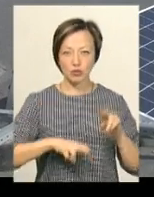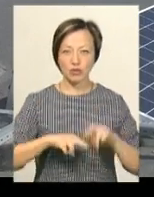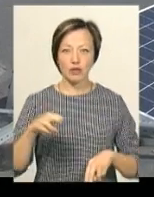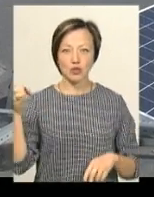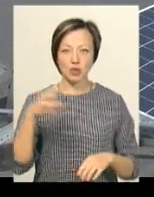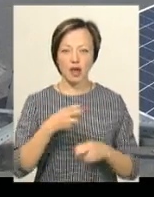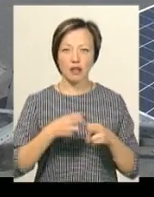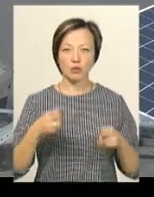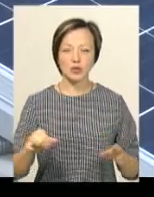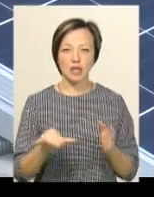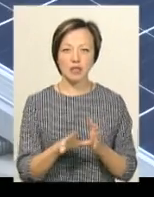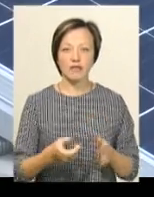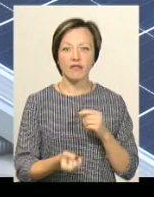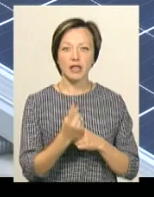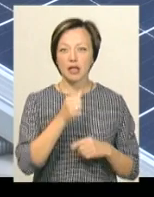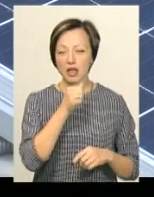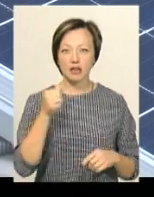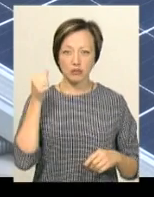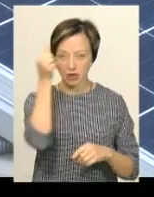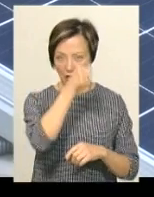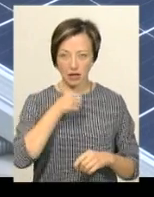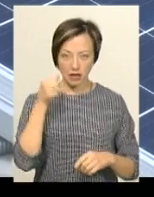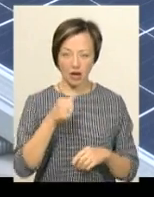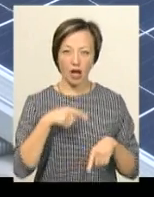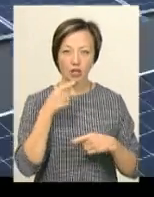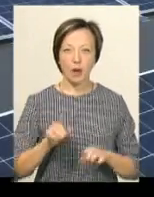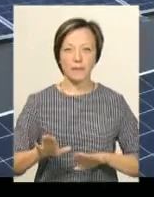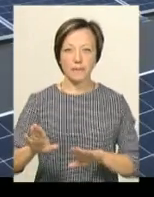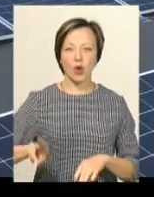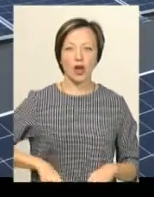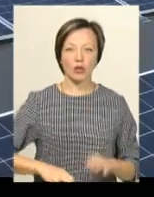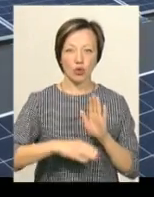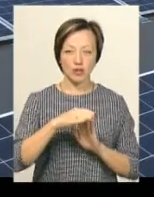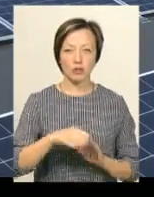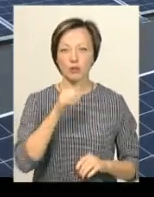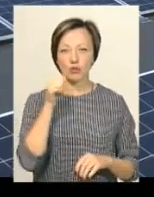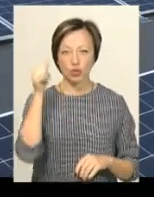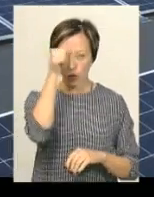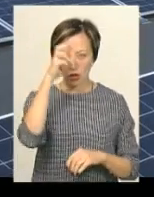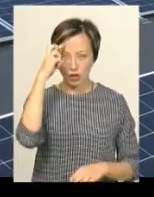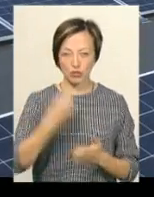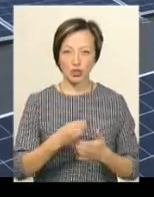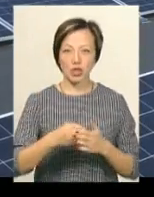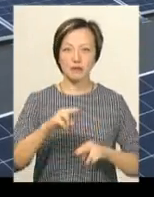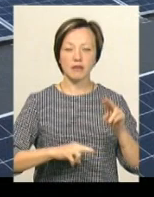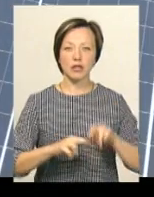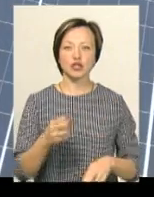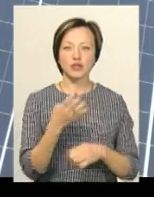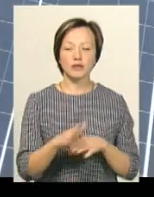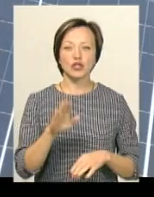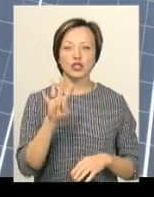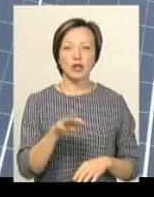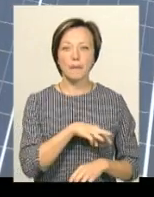сонячну електростанцію виникла рік тому, каже проректор вишу Михайло Винеренко. Минулого року з державного бюджету на її зведення виділили 4